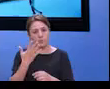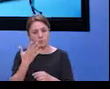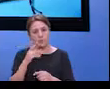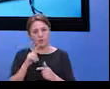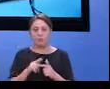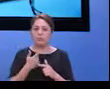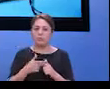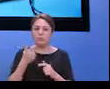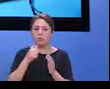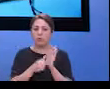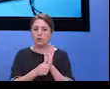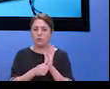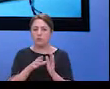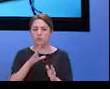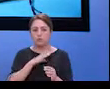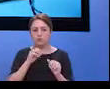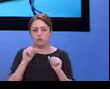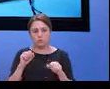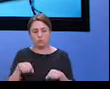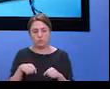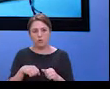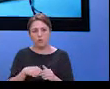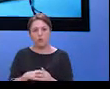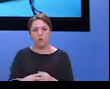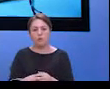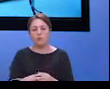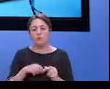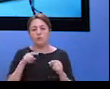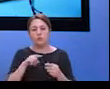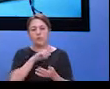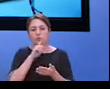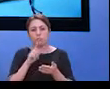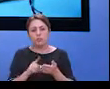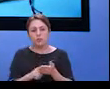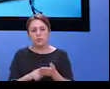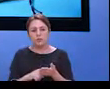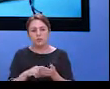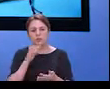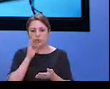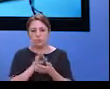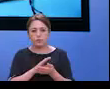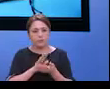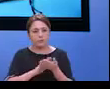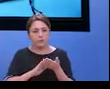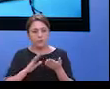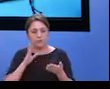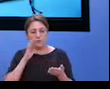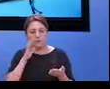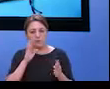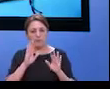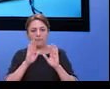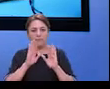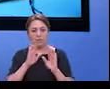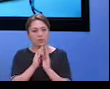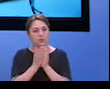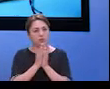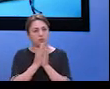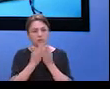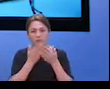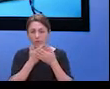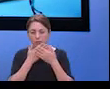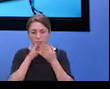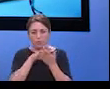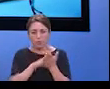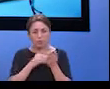yoki 6ta bo'lishi mumkin, savollardan iborat bo'lishi mumkin. Bu savollarga javob yozayotgan paytingizda faqat darslikdan